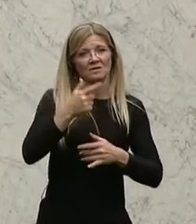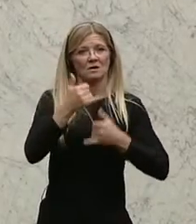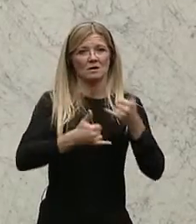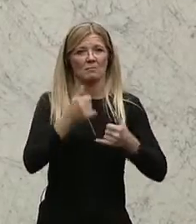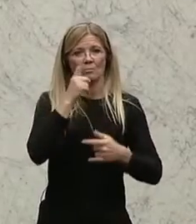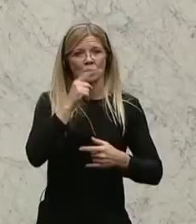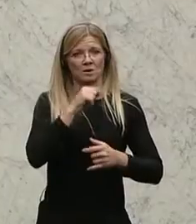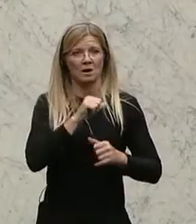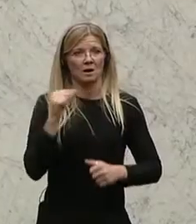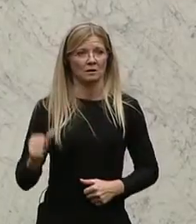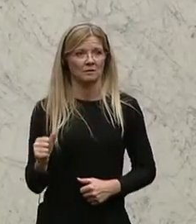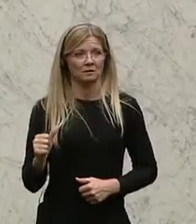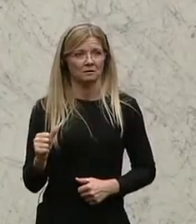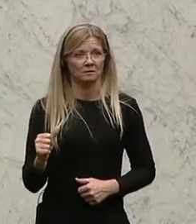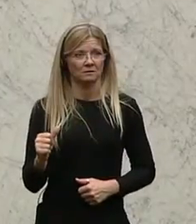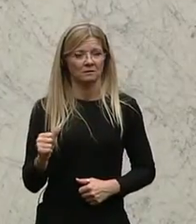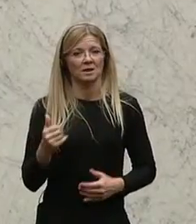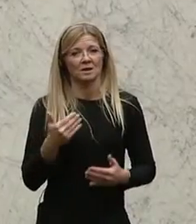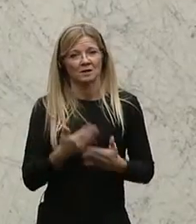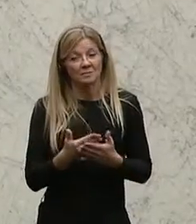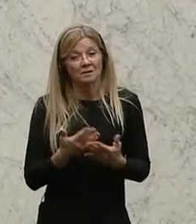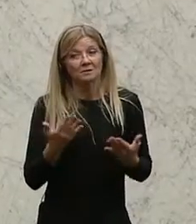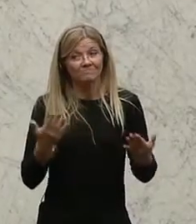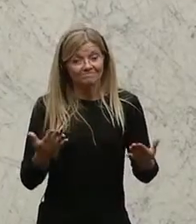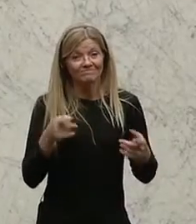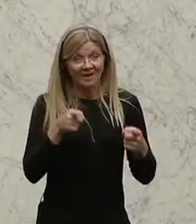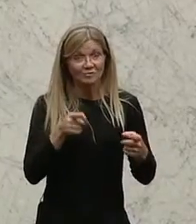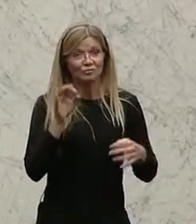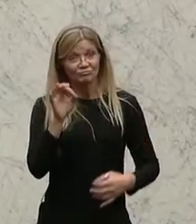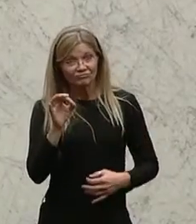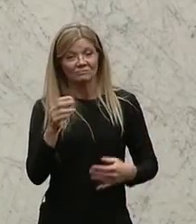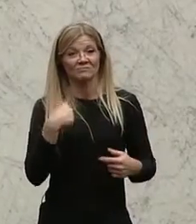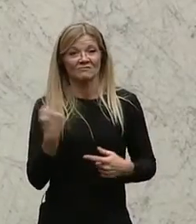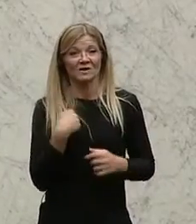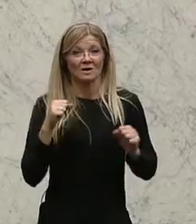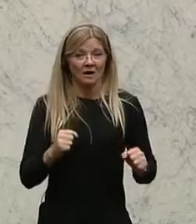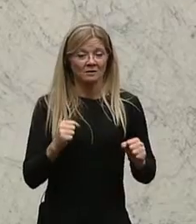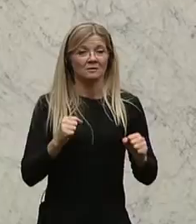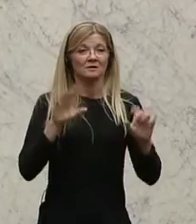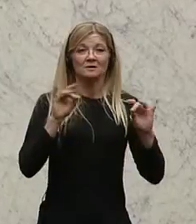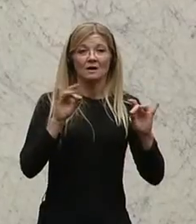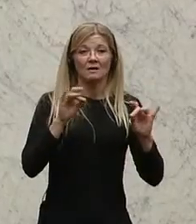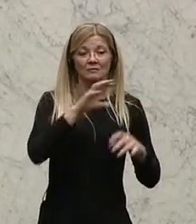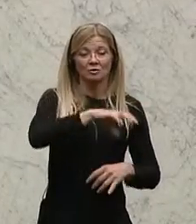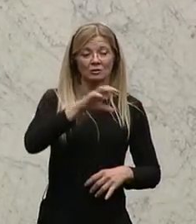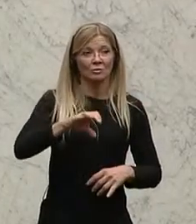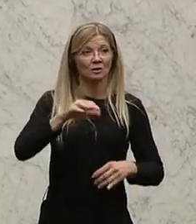wir einen Aufwand für 10 Standorte in ganz Österreich im Rahmen